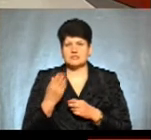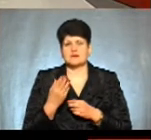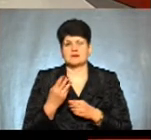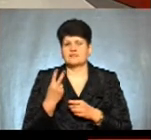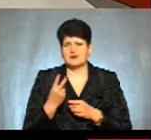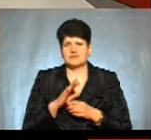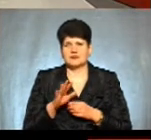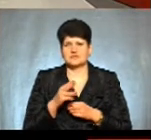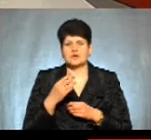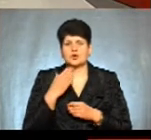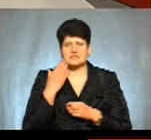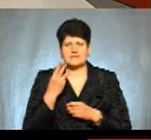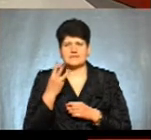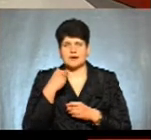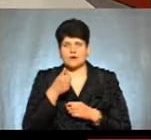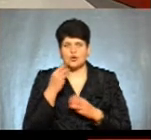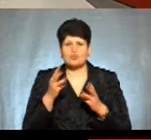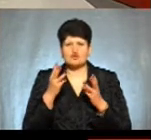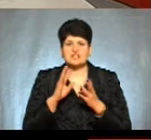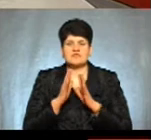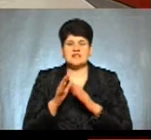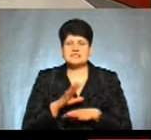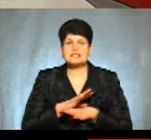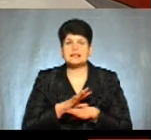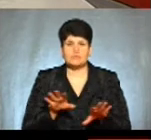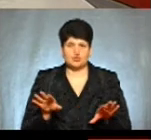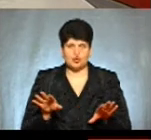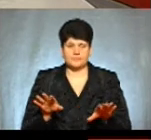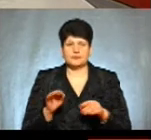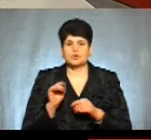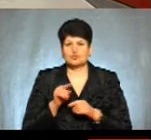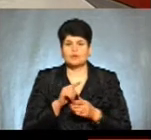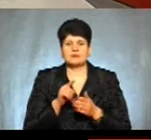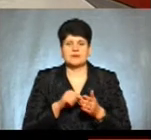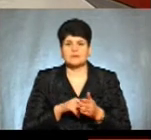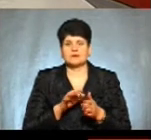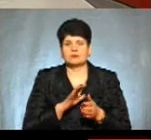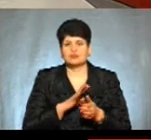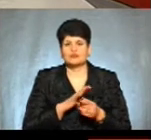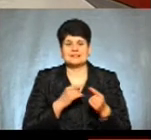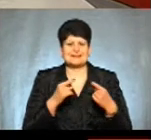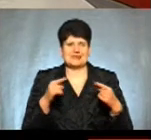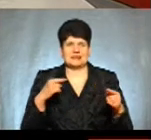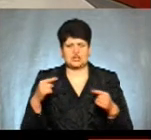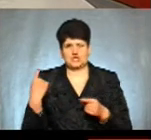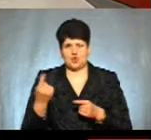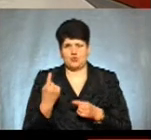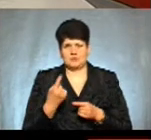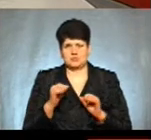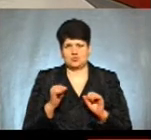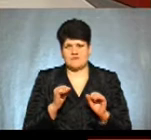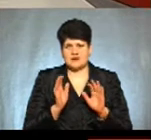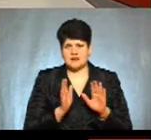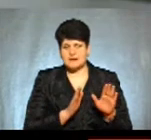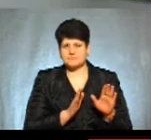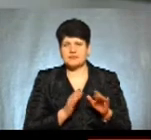не тільки 2, за останні 3 роки пожеж взагалі в лісі не було. Тому питання стояло, власне, за інші області, за інші обласні управління.